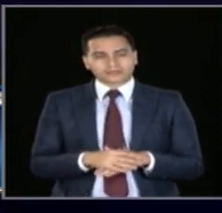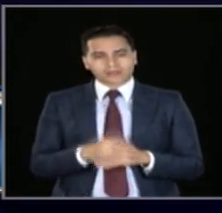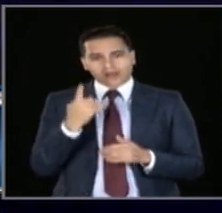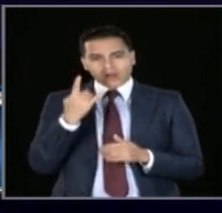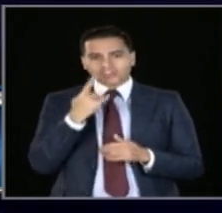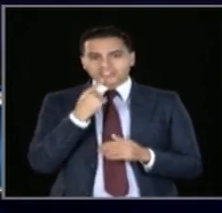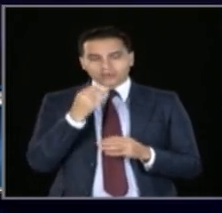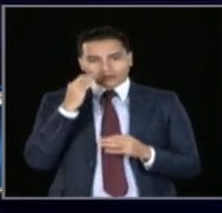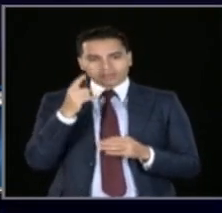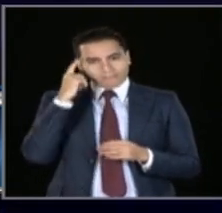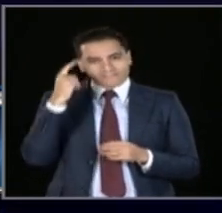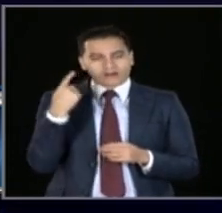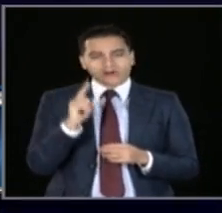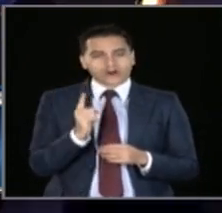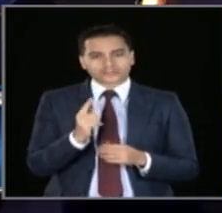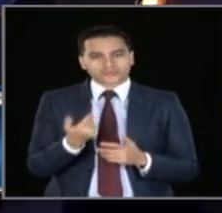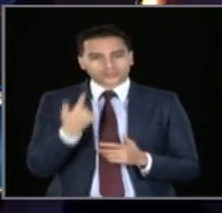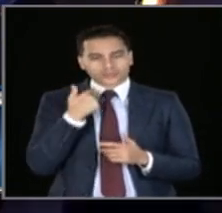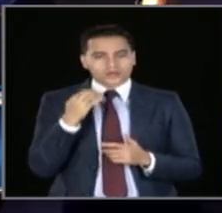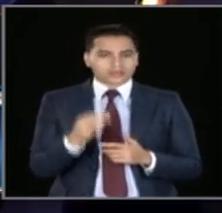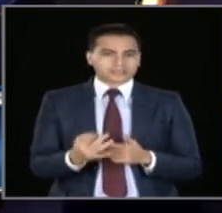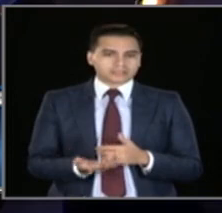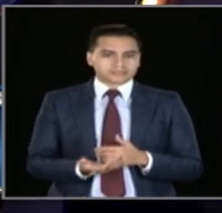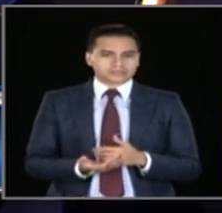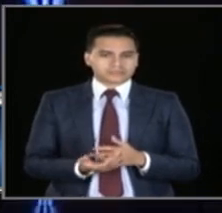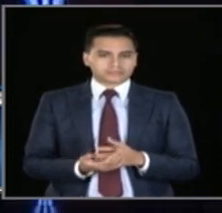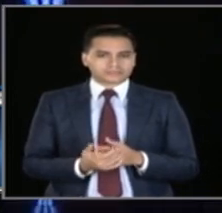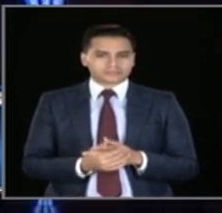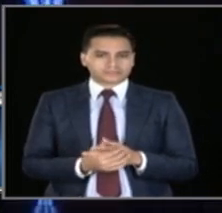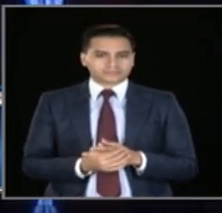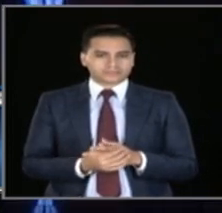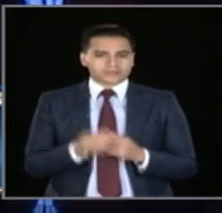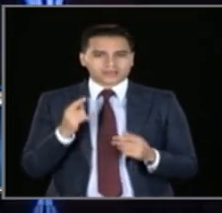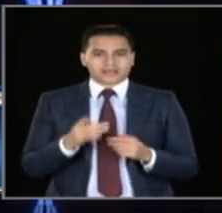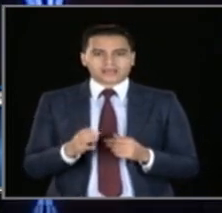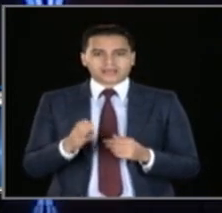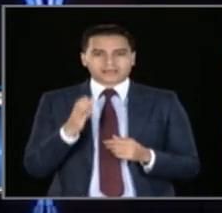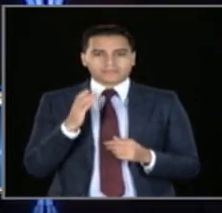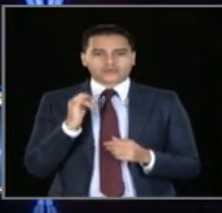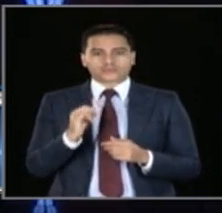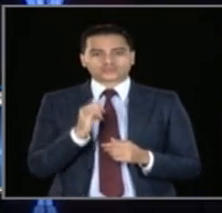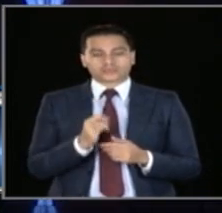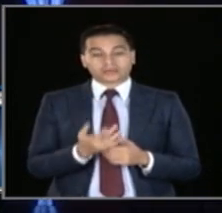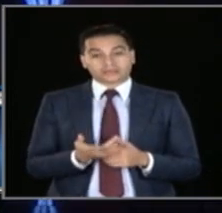ولا ثانيه خساره جدا الاجابه 500